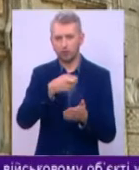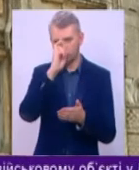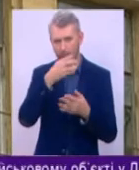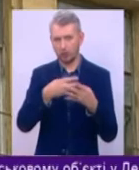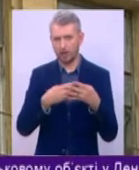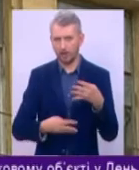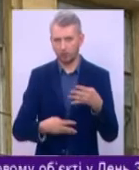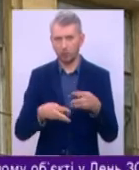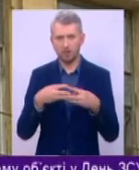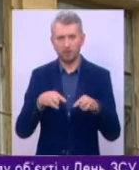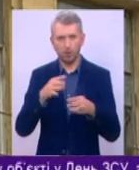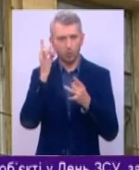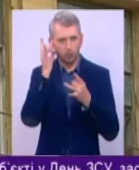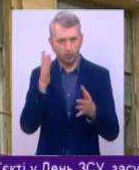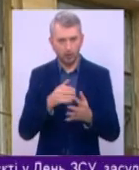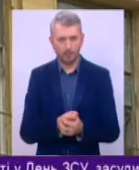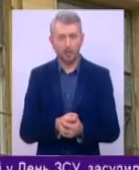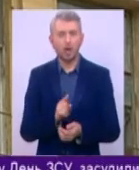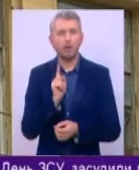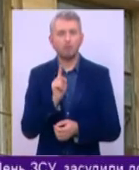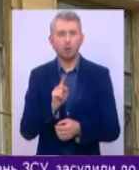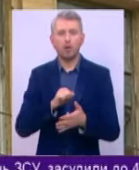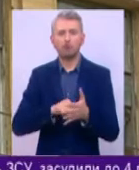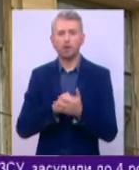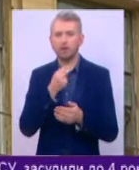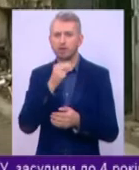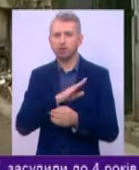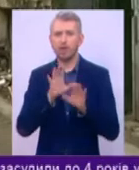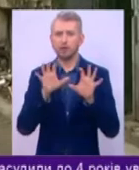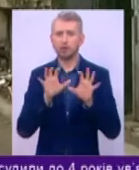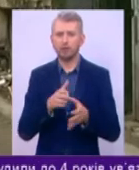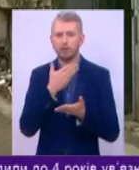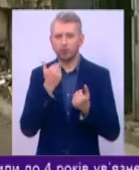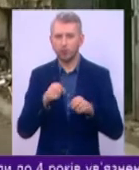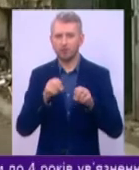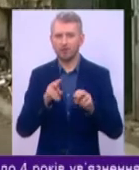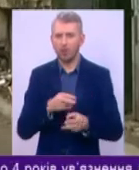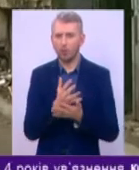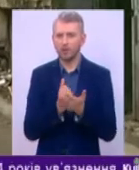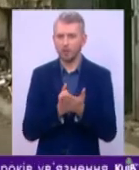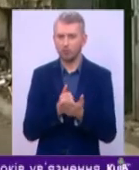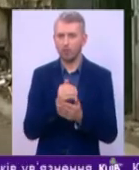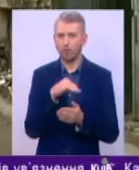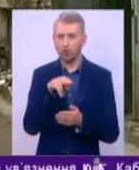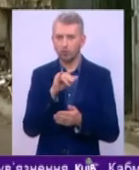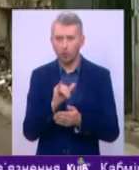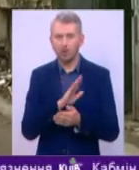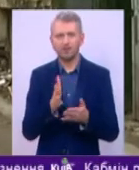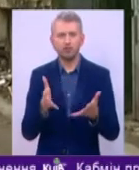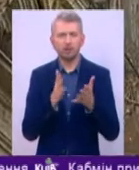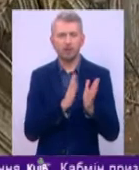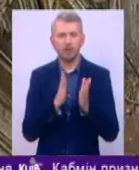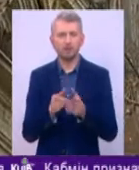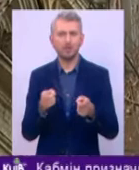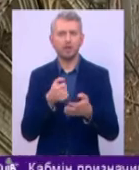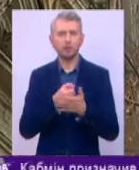Державного реєстру Міністерства культури. Проте через недосконале законодавство, відсутність спеціального резервного фонду, нечіткий механізм притягнення